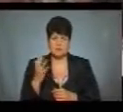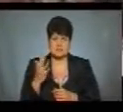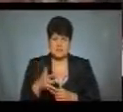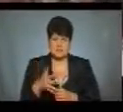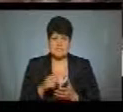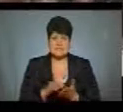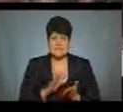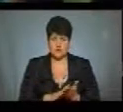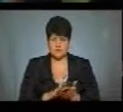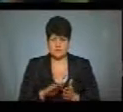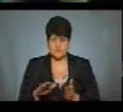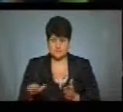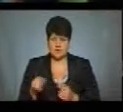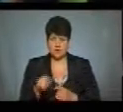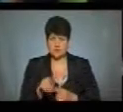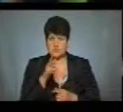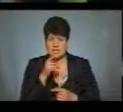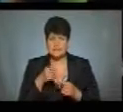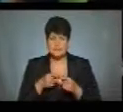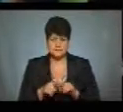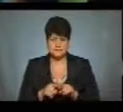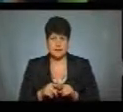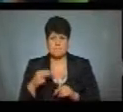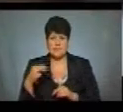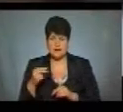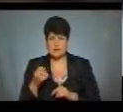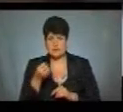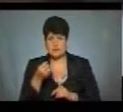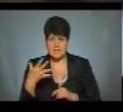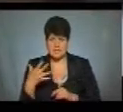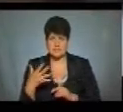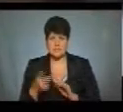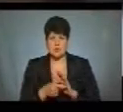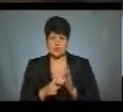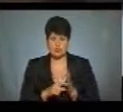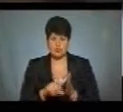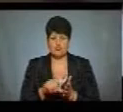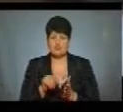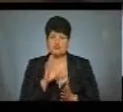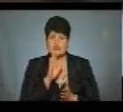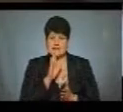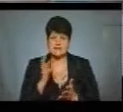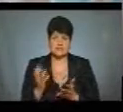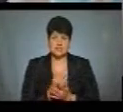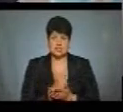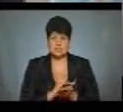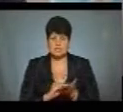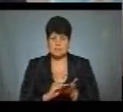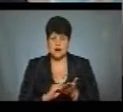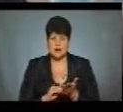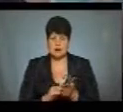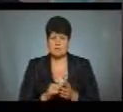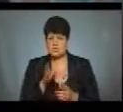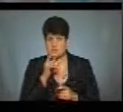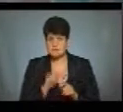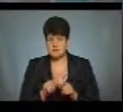255 зареєстрованих. Тут під час технологічної перерви у 15-й аудиторії в учасниці виявили шпаргалку. Під час